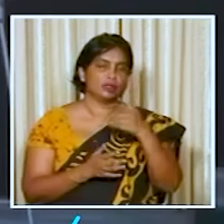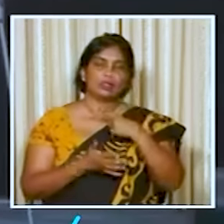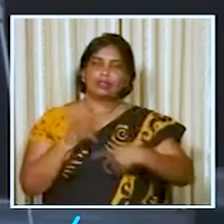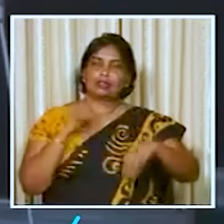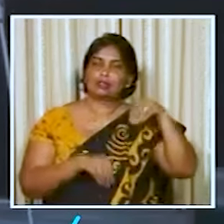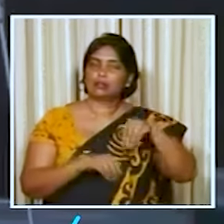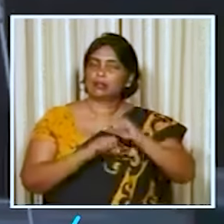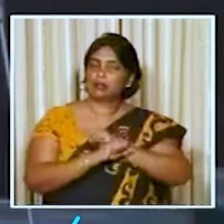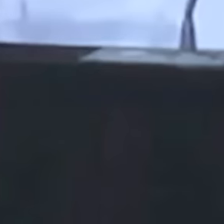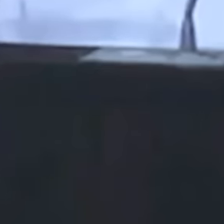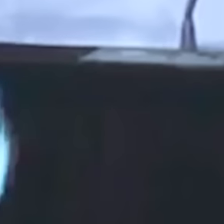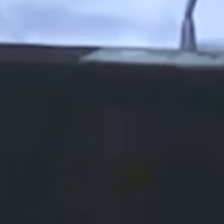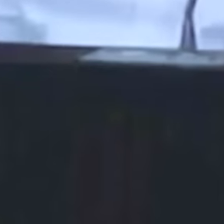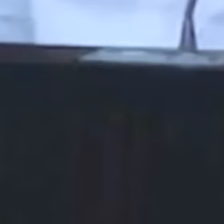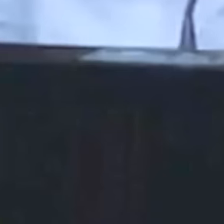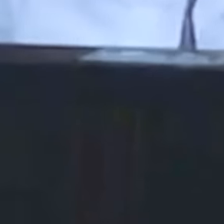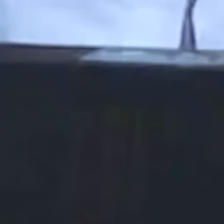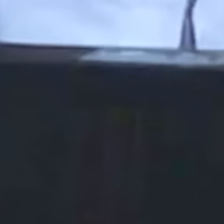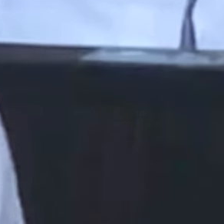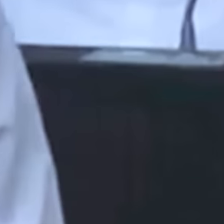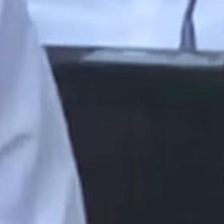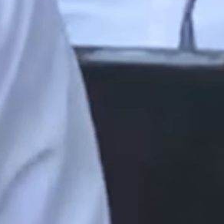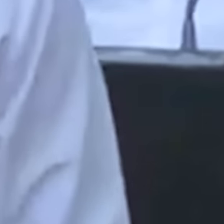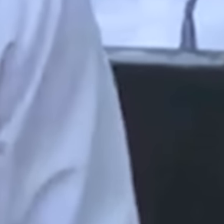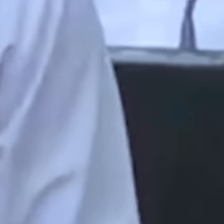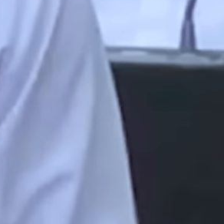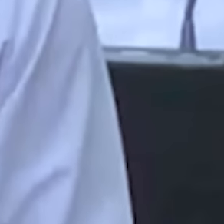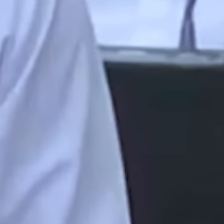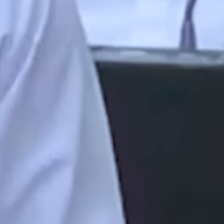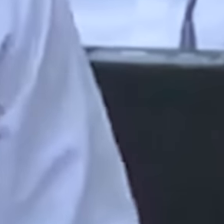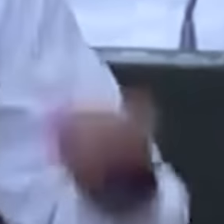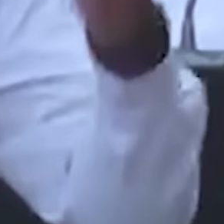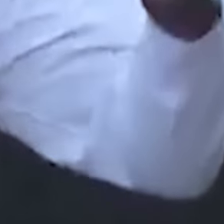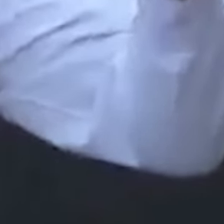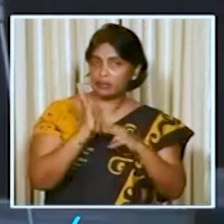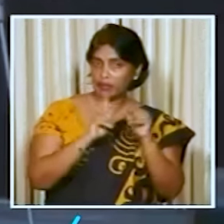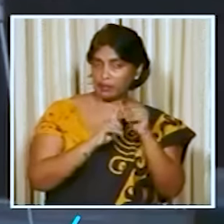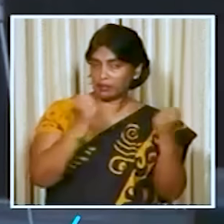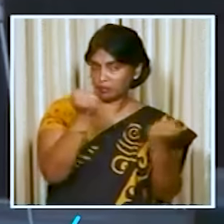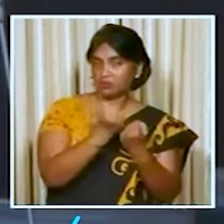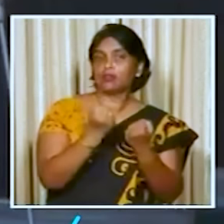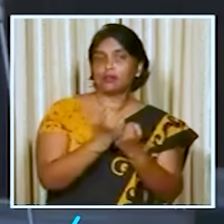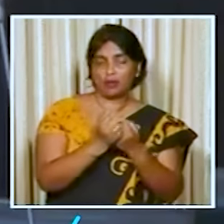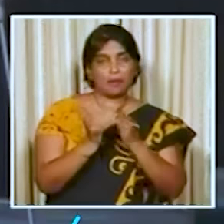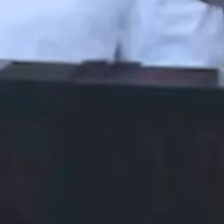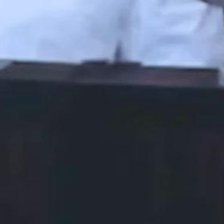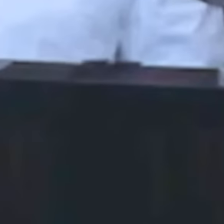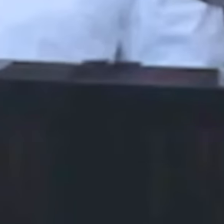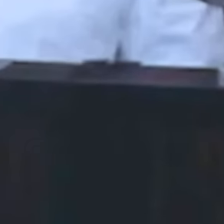දේශපාලනය නොකරපු සමහර අය සමාජ මාධ්‍ය තුල මහයලින් කතා කරන ඔවුන්ගේ ක්‍රියාවලිය පිළිබඳව අපි ඔවුන්ගෙන් අහනවා. ඔවුන්